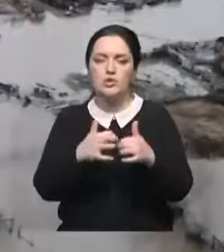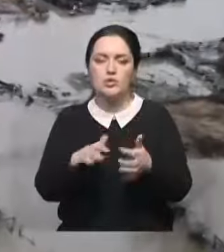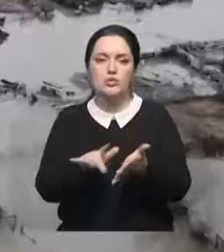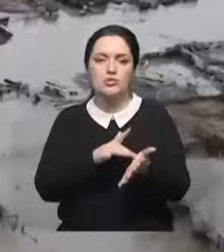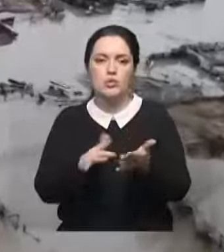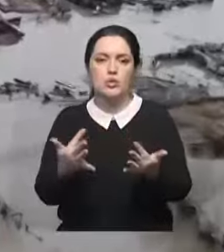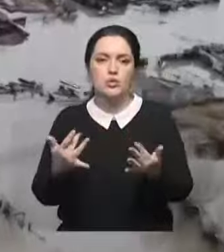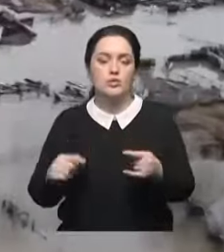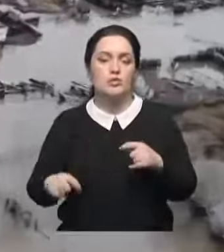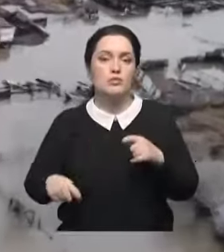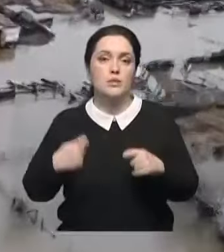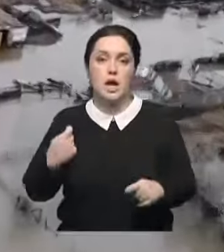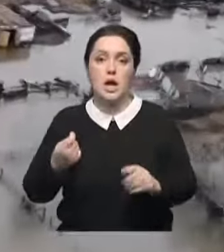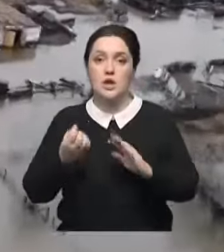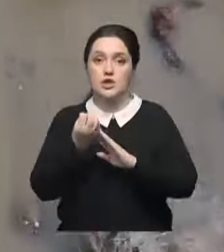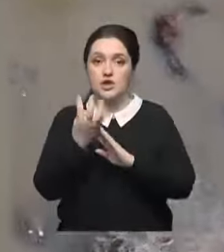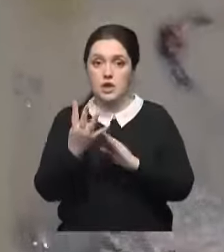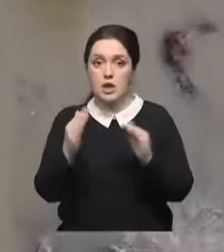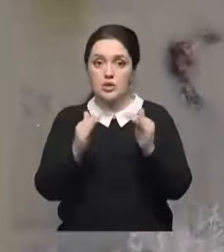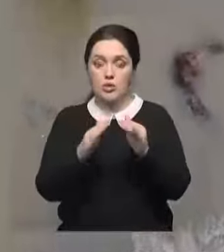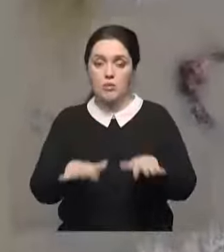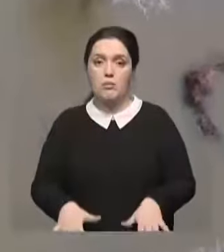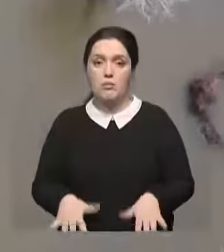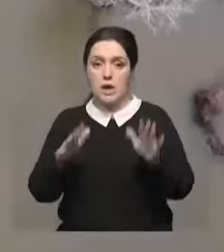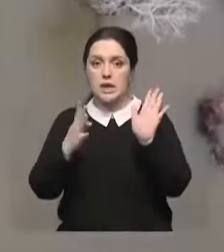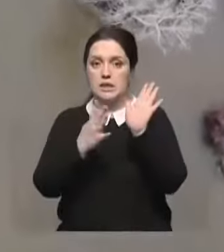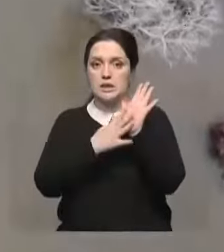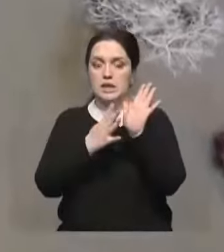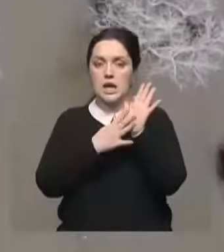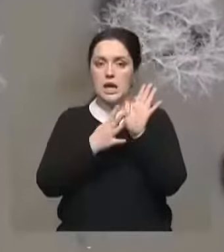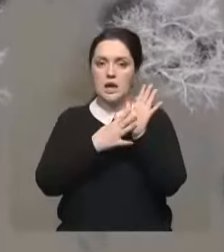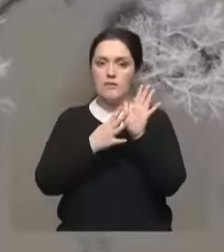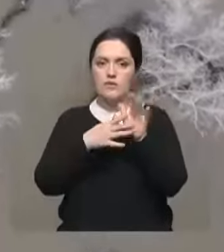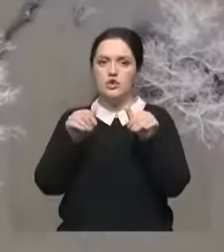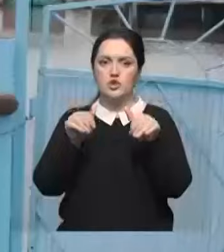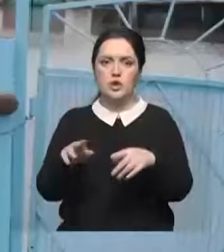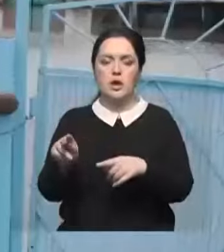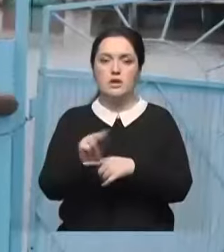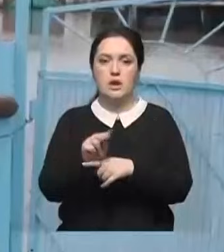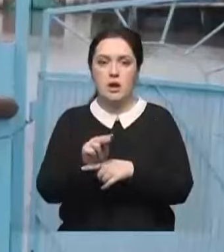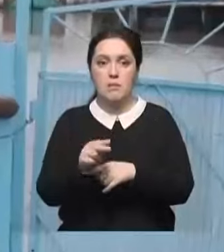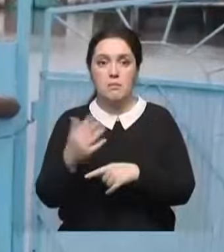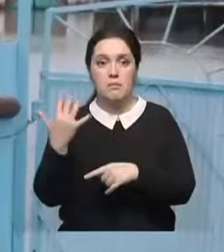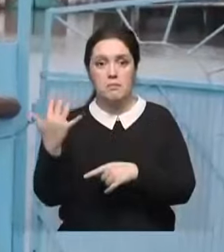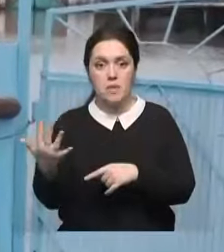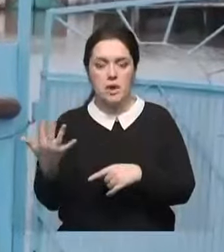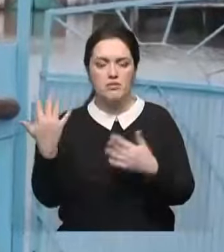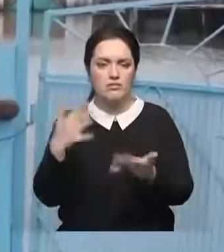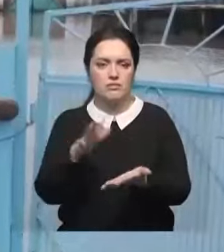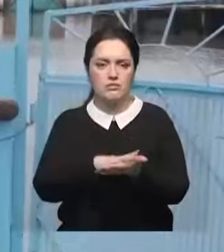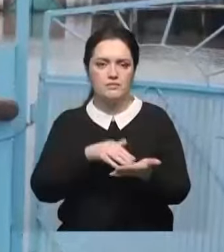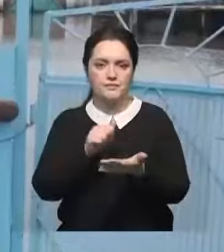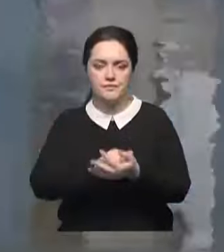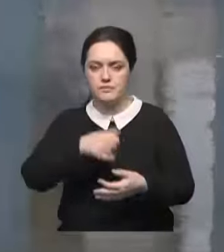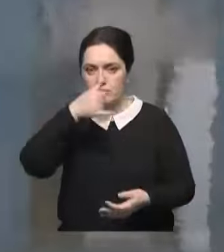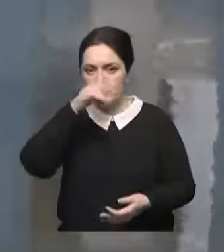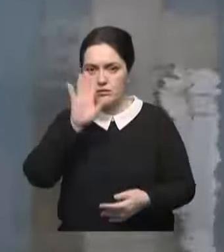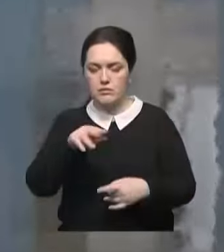нанесенного ущерба. Из 14 подтопленных домов 9 решено ремонтировать, остальные 5 уже непригодны